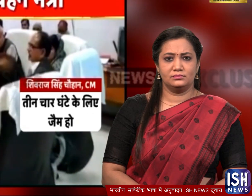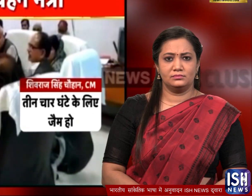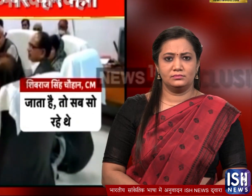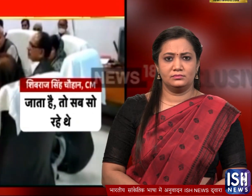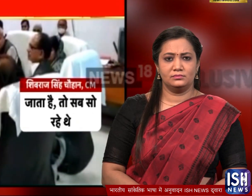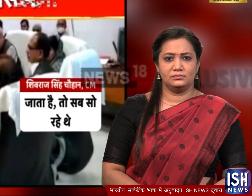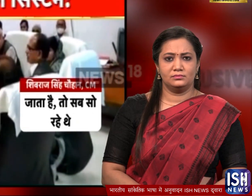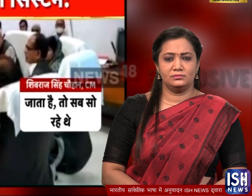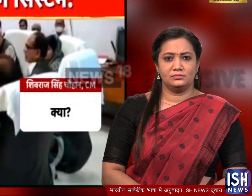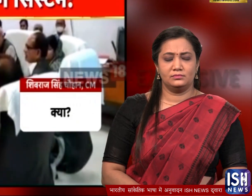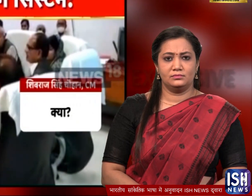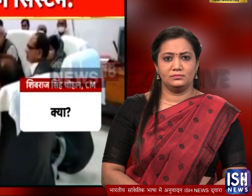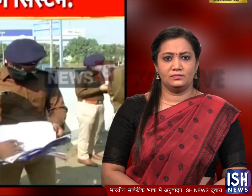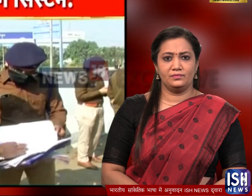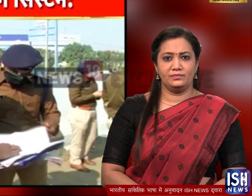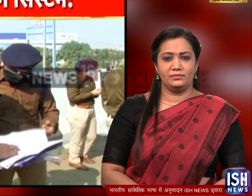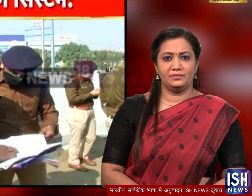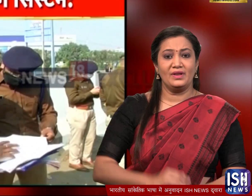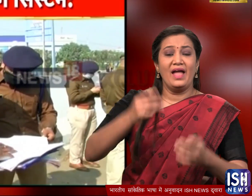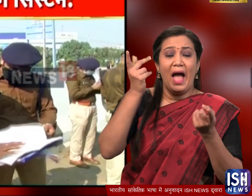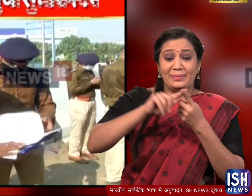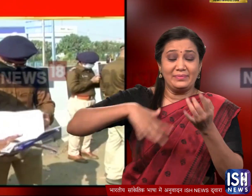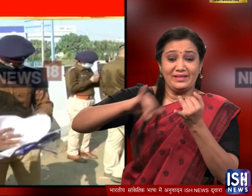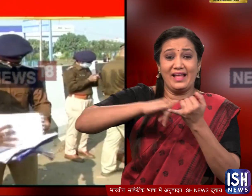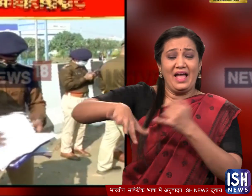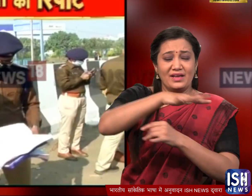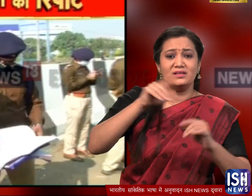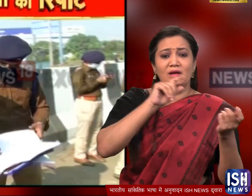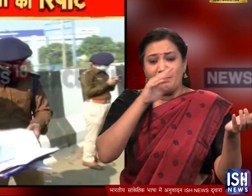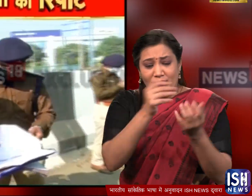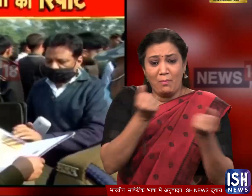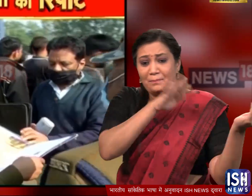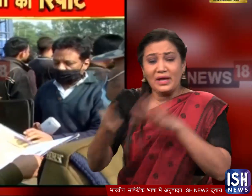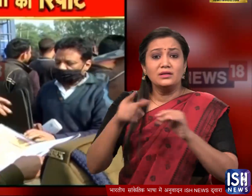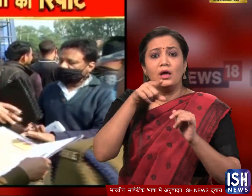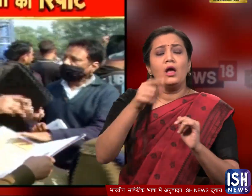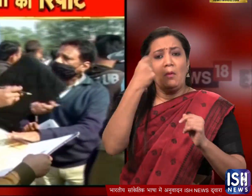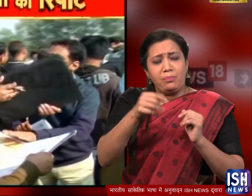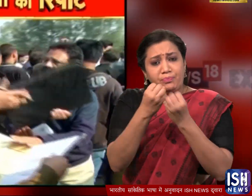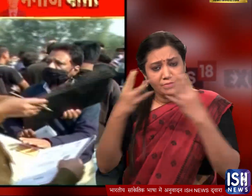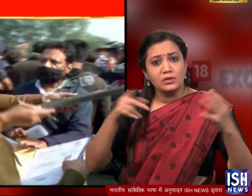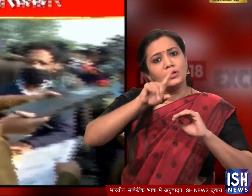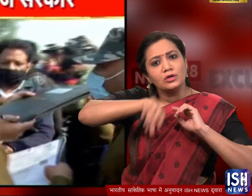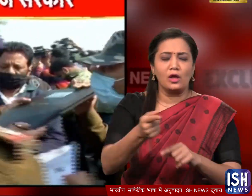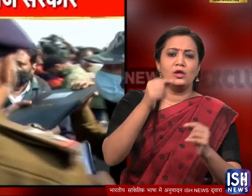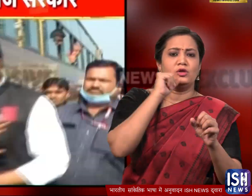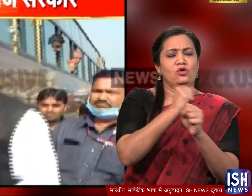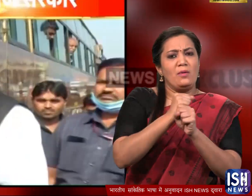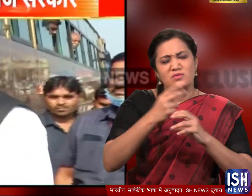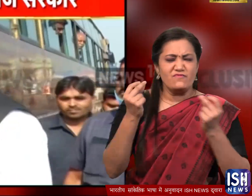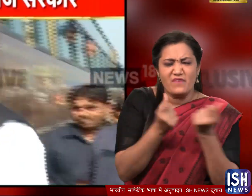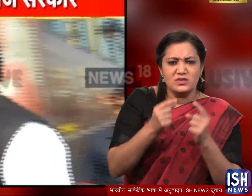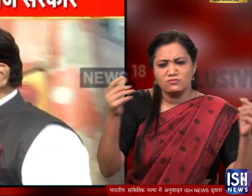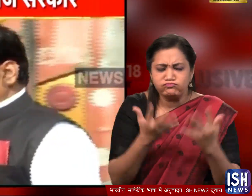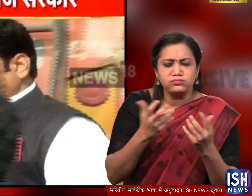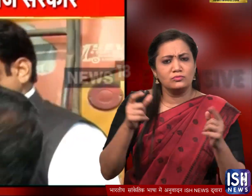के जाम हो जाता है, तो सब सो रहे थे क्या? सीधे में हुए सड़क हादसे में कई खामियों की बात सामने आई थी, जिसके बाद एक्शन में दिख रही शिवराज